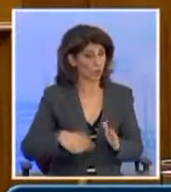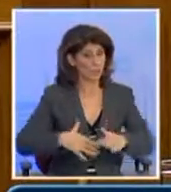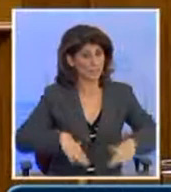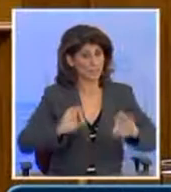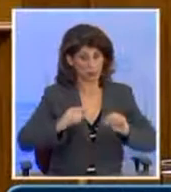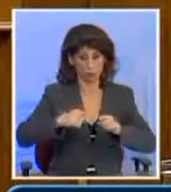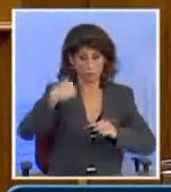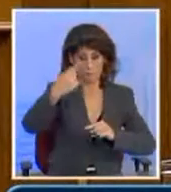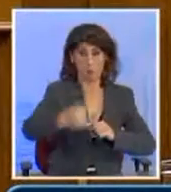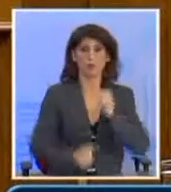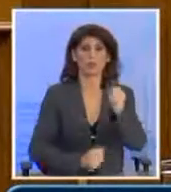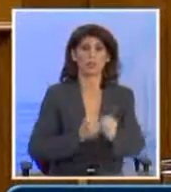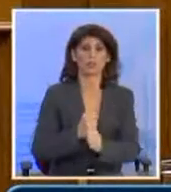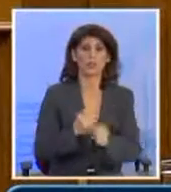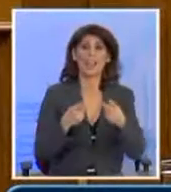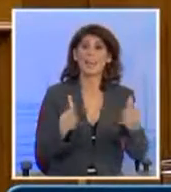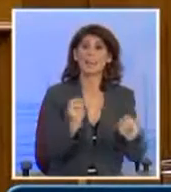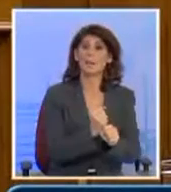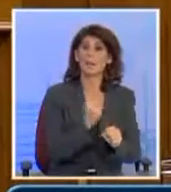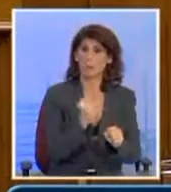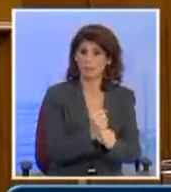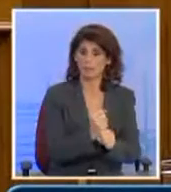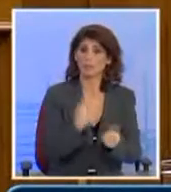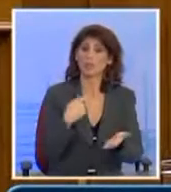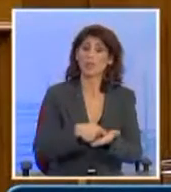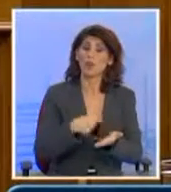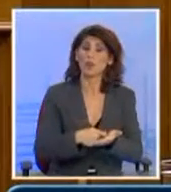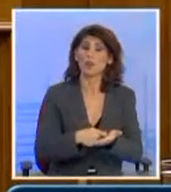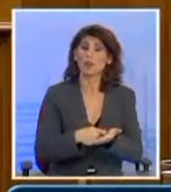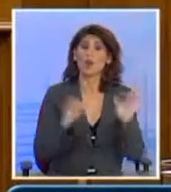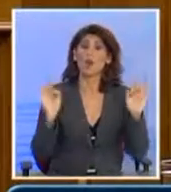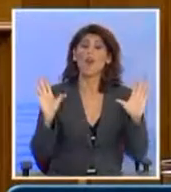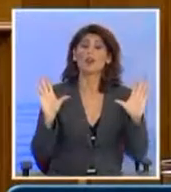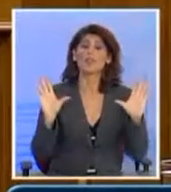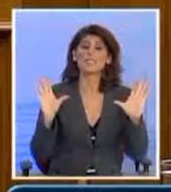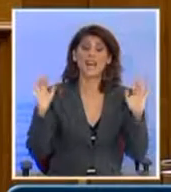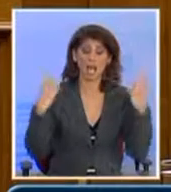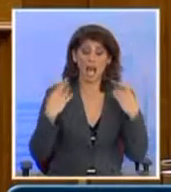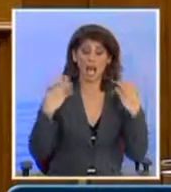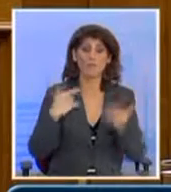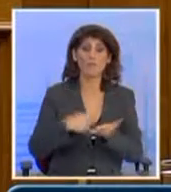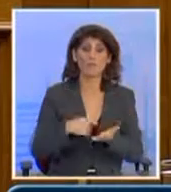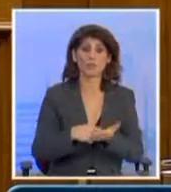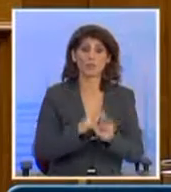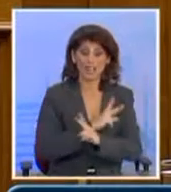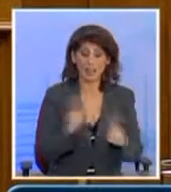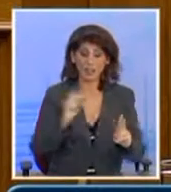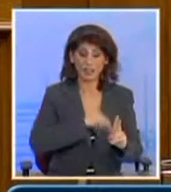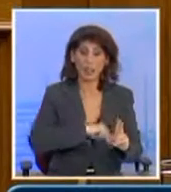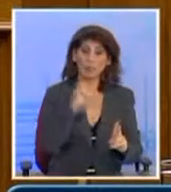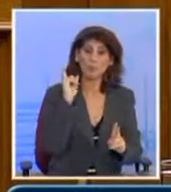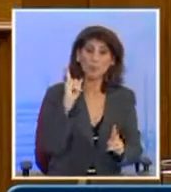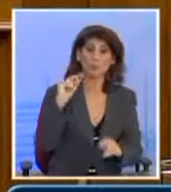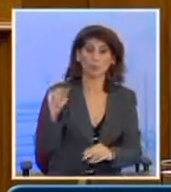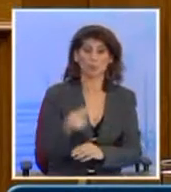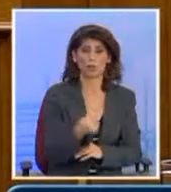αρχή του επόμενου έτους, οι ελεύθεροι επαγγελματίες θα φορολογούνται χωρίς αφορολόγητο, δηλαδή για τα καθαρά κέρδη τους από το πρώτο